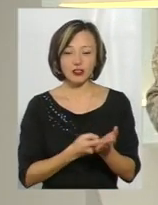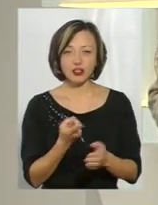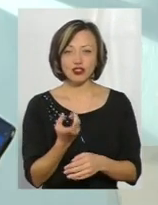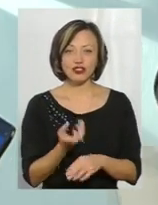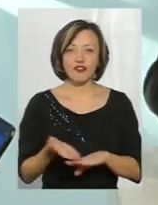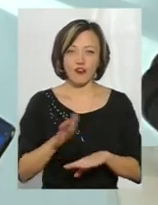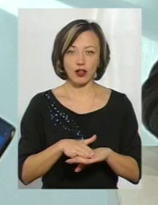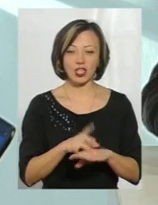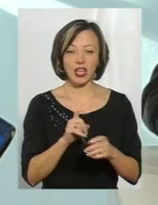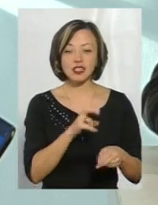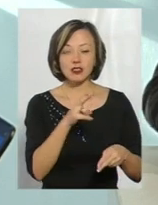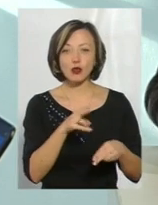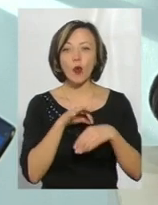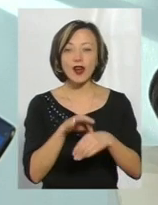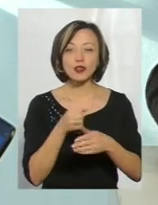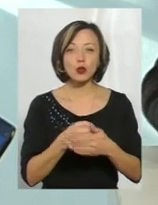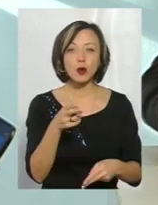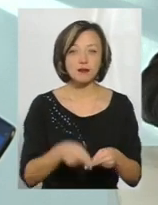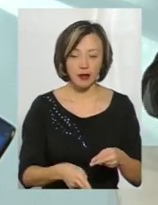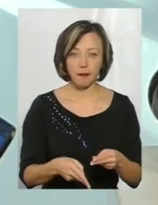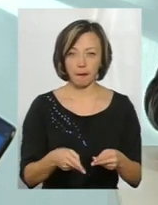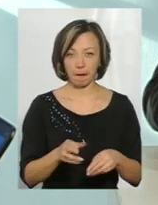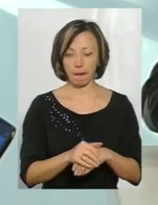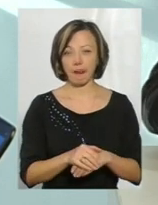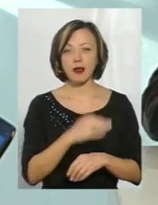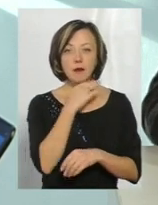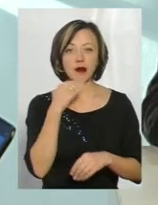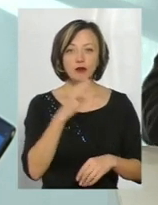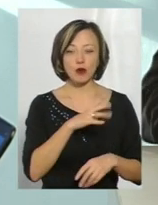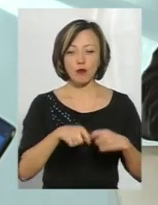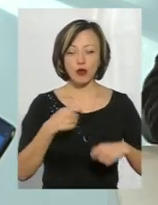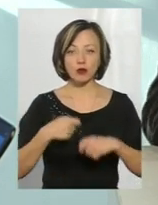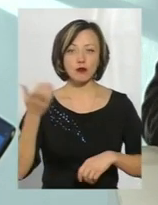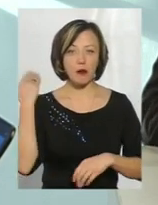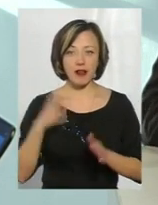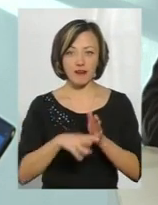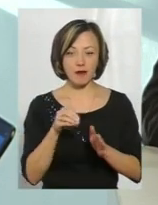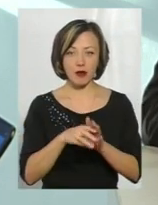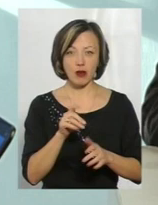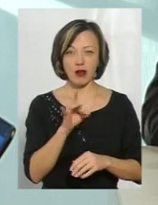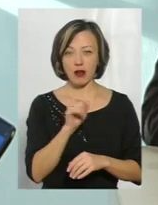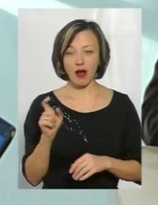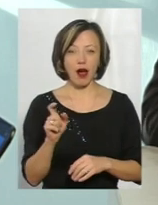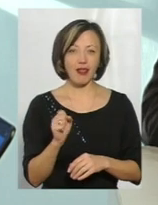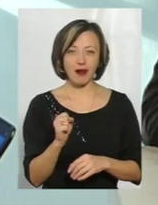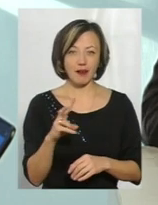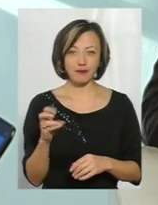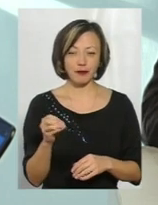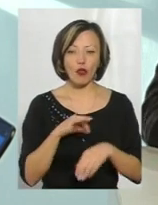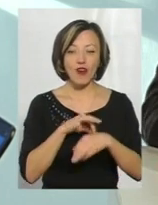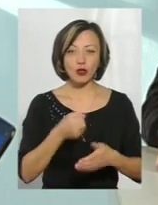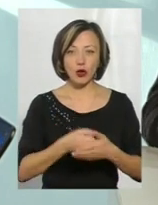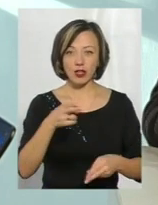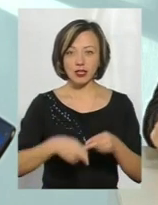Ще важче довести і довести до логічного кінця, що найбільше. Тому що ми знаємо, що багато було порушень в попередніх виборах, неважливо, де вони були, але доведені до